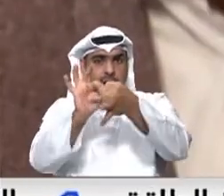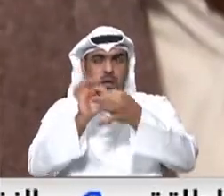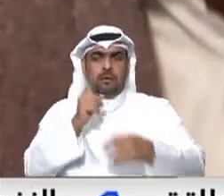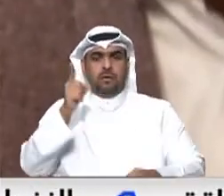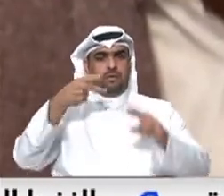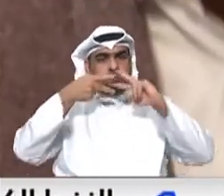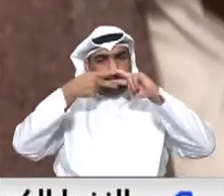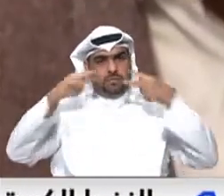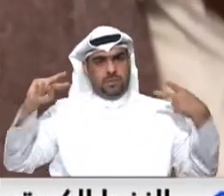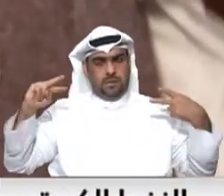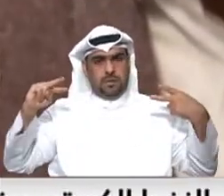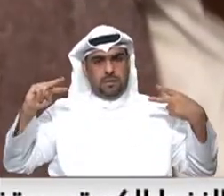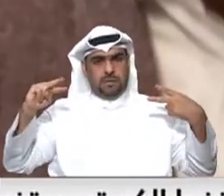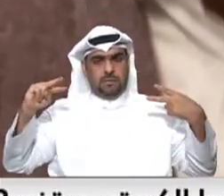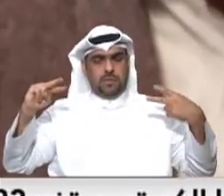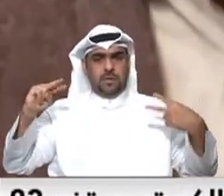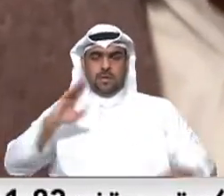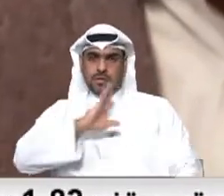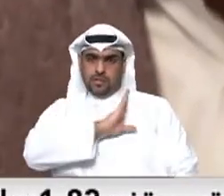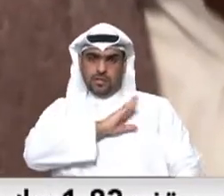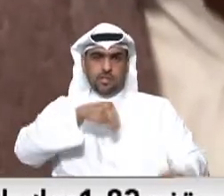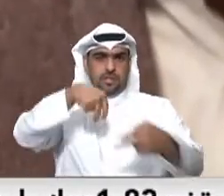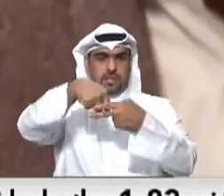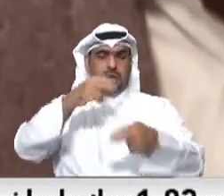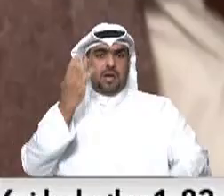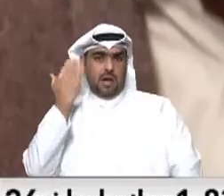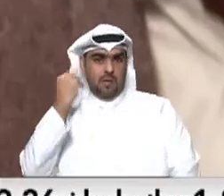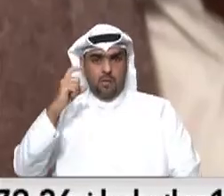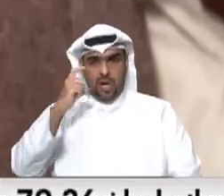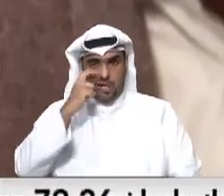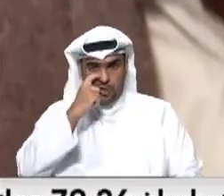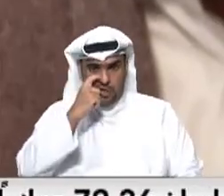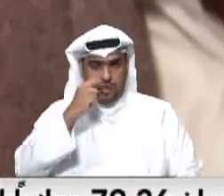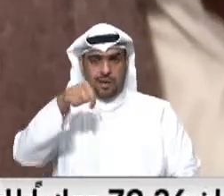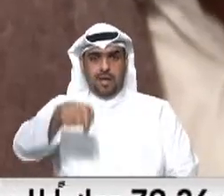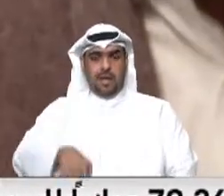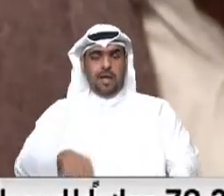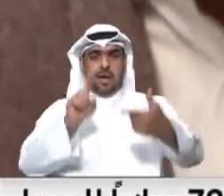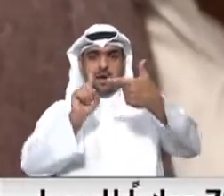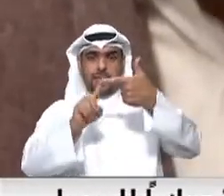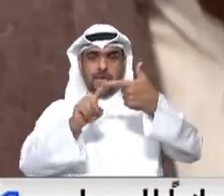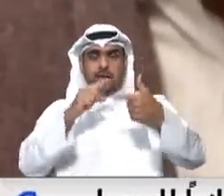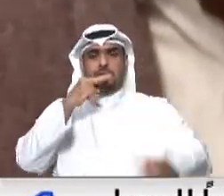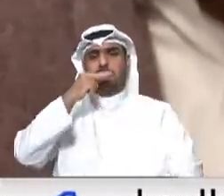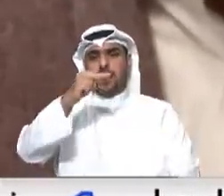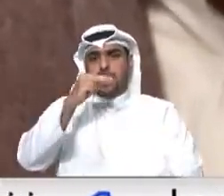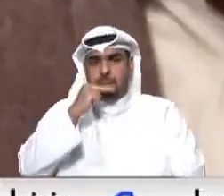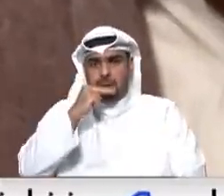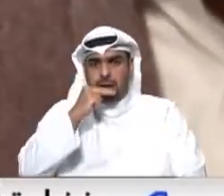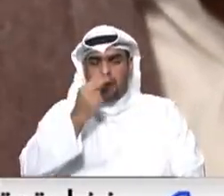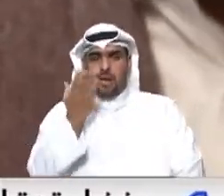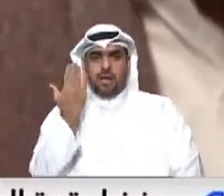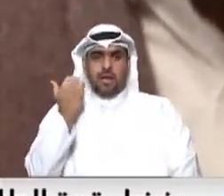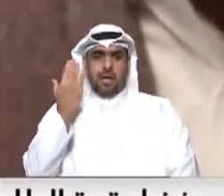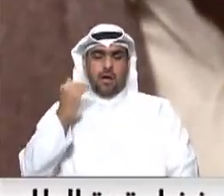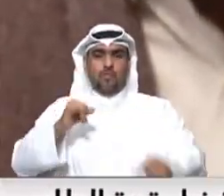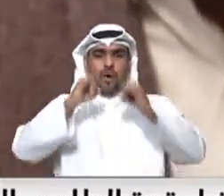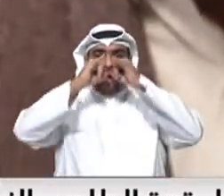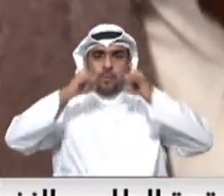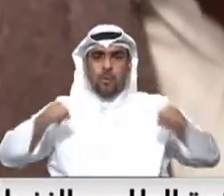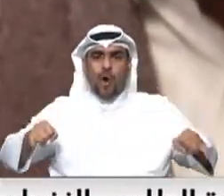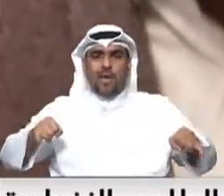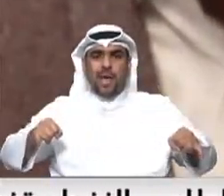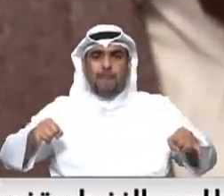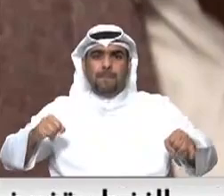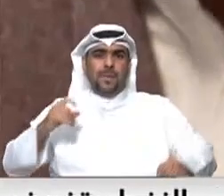الفلسطينية، بالإضافة إلى العدوان الأخير الذي ظل يلقي بظلاله على مخيم جنين للاجئين بعد العملية العسكرية